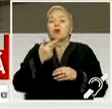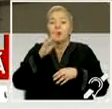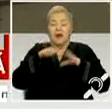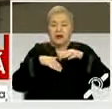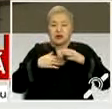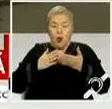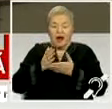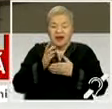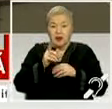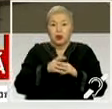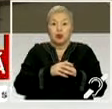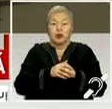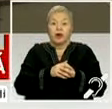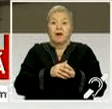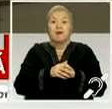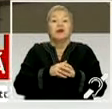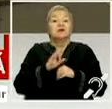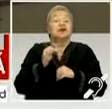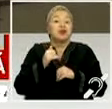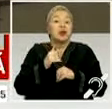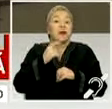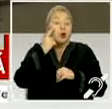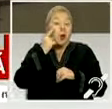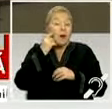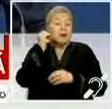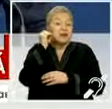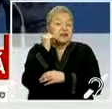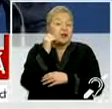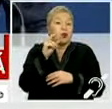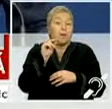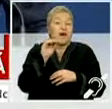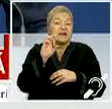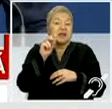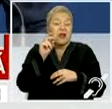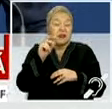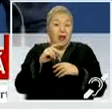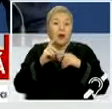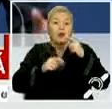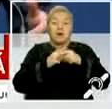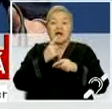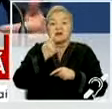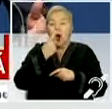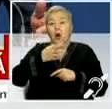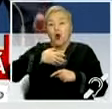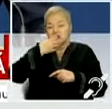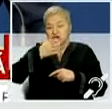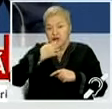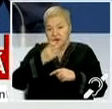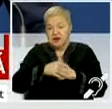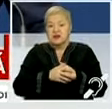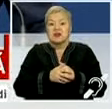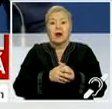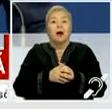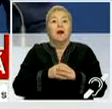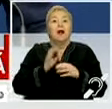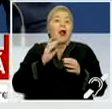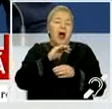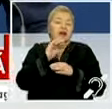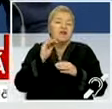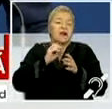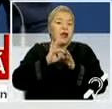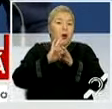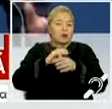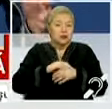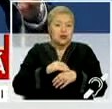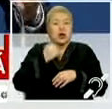vă menționam, luni cel mai probabil aici, la sediul PSD, urmează să aibă loc o ședință a forumului de conducere, o ședință în care